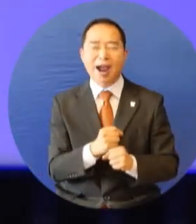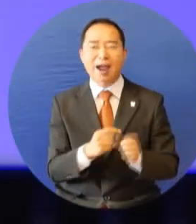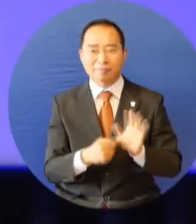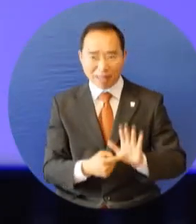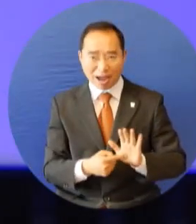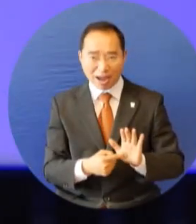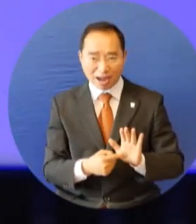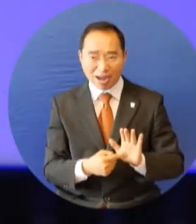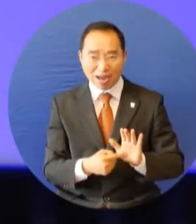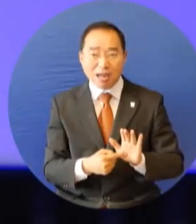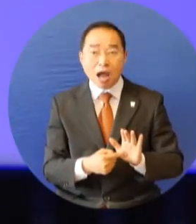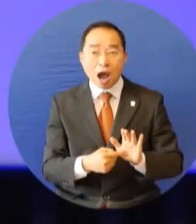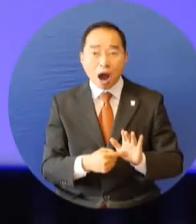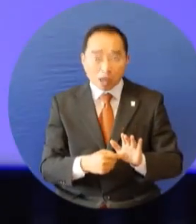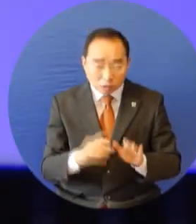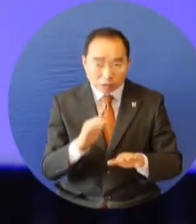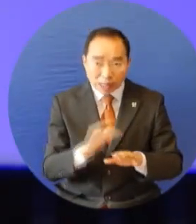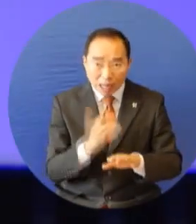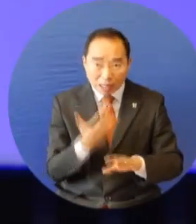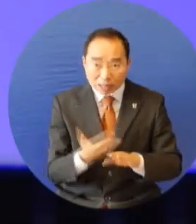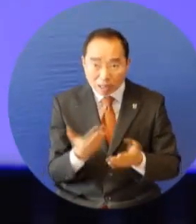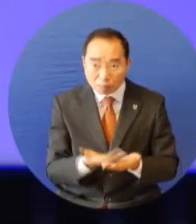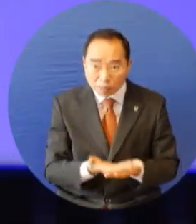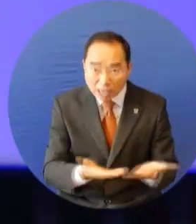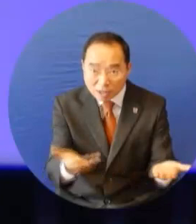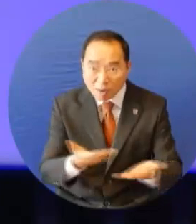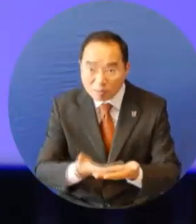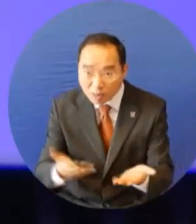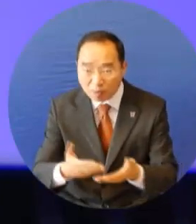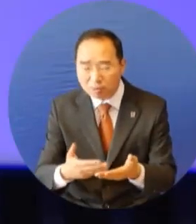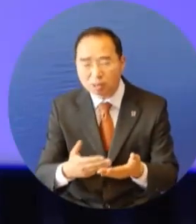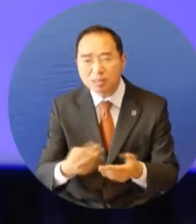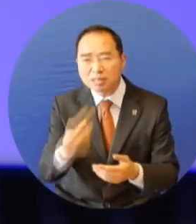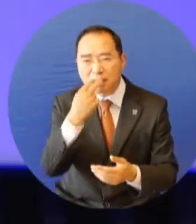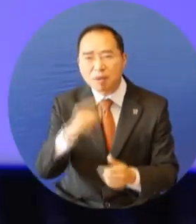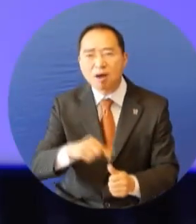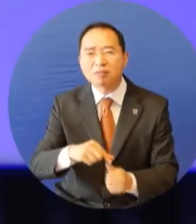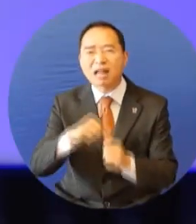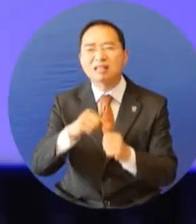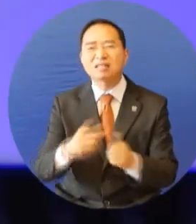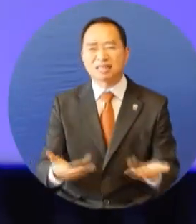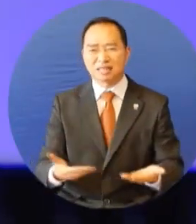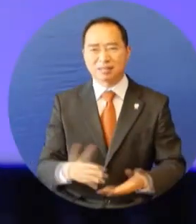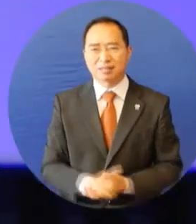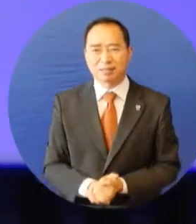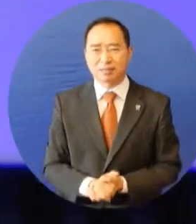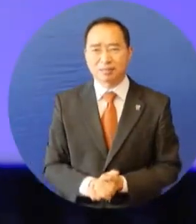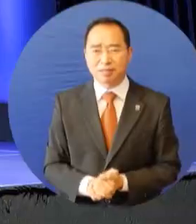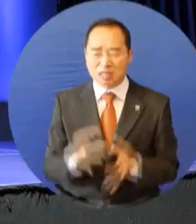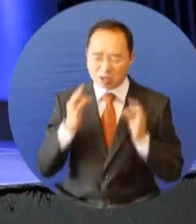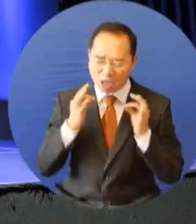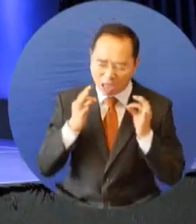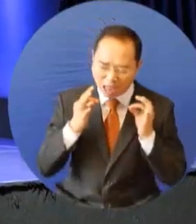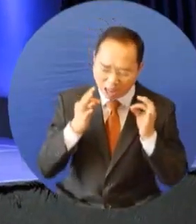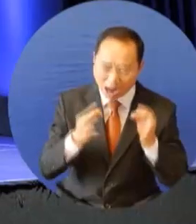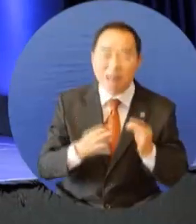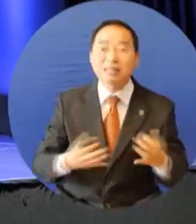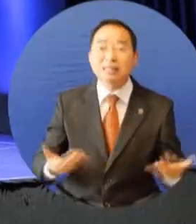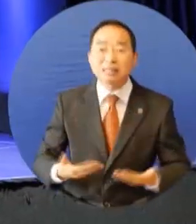다 해서 내가 원하는 대로 만들어서 이렇게 쫙 펼치면 그 생명을 살리는 게 있다.